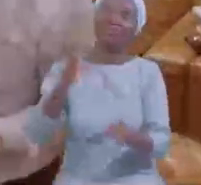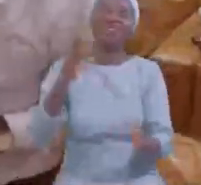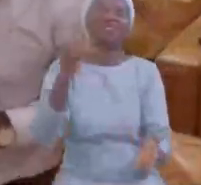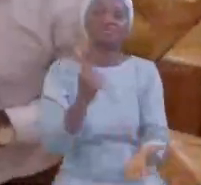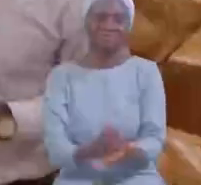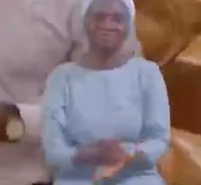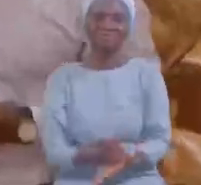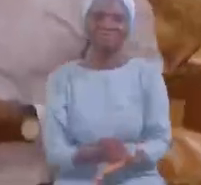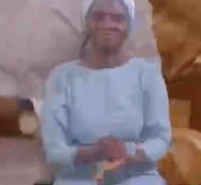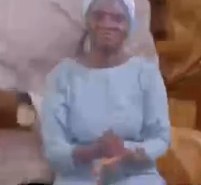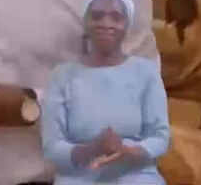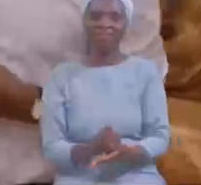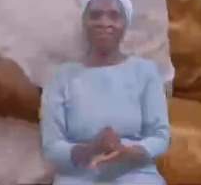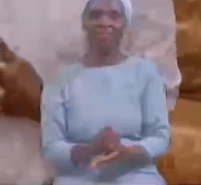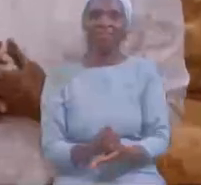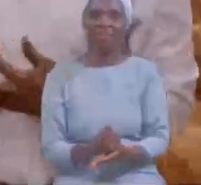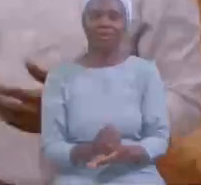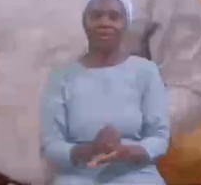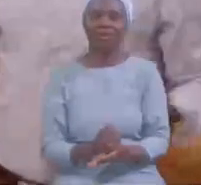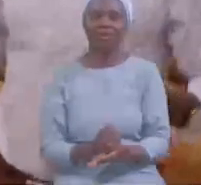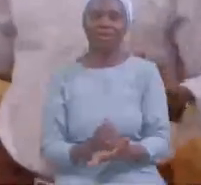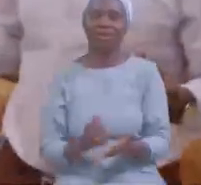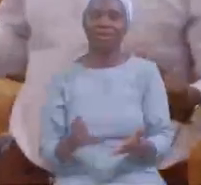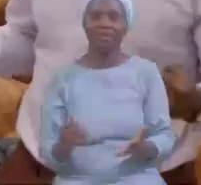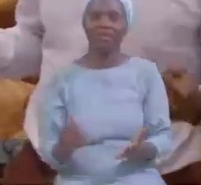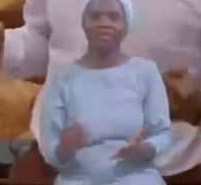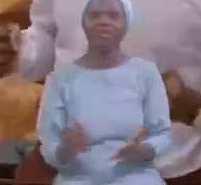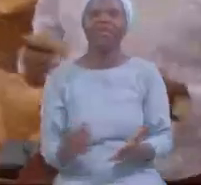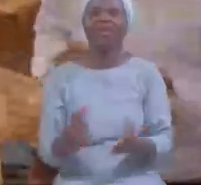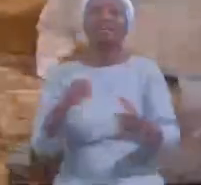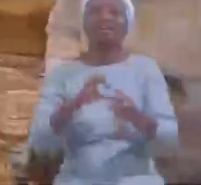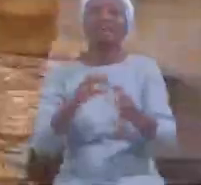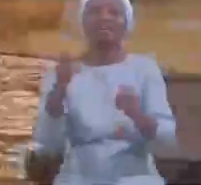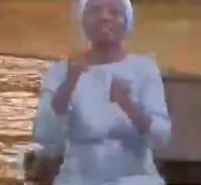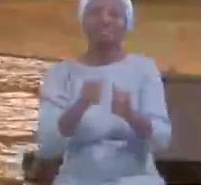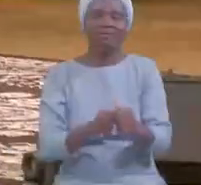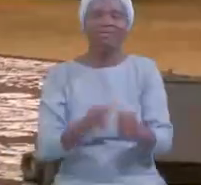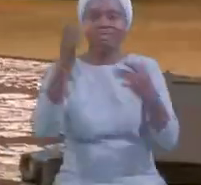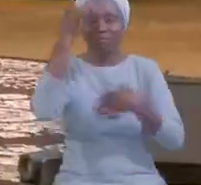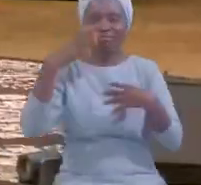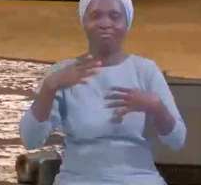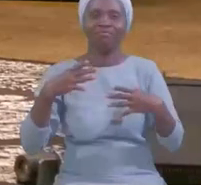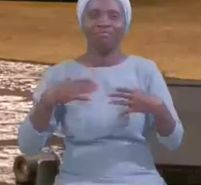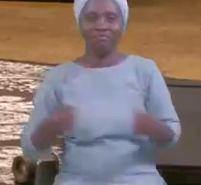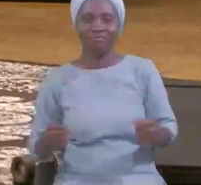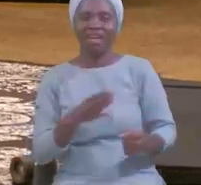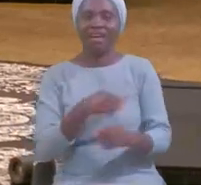Il brise tout joug, il guérit toute maladie et il délivre